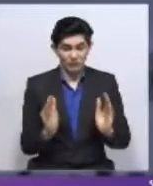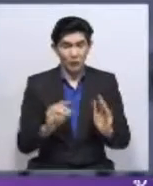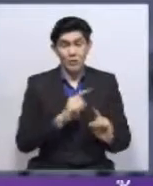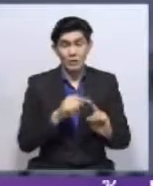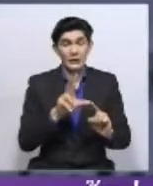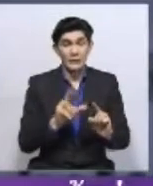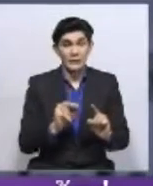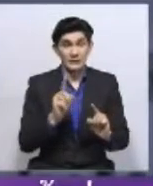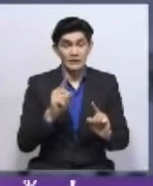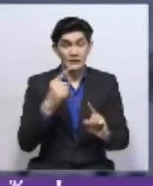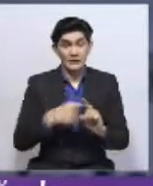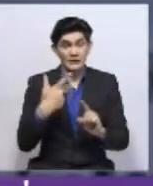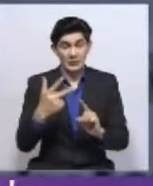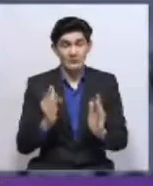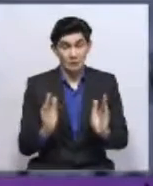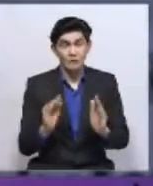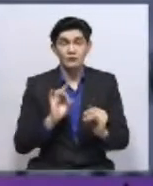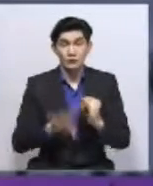า